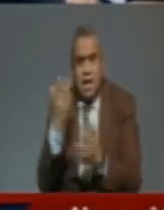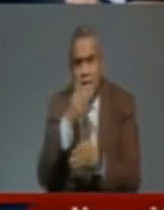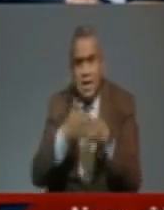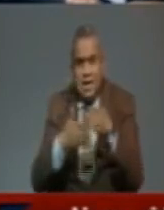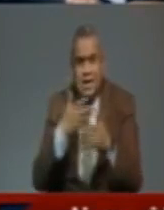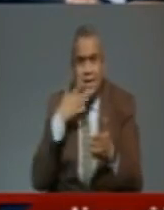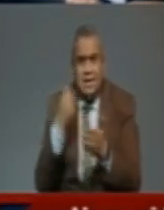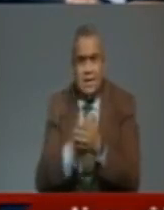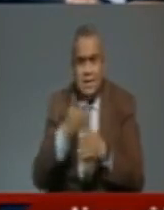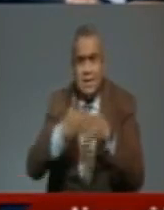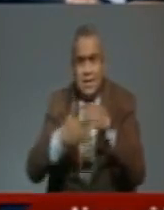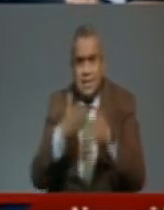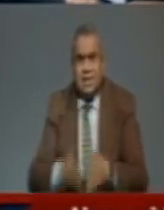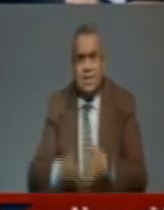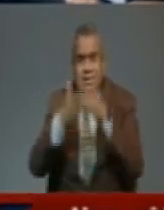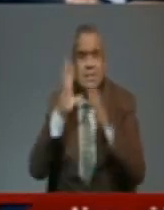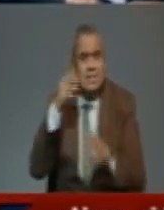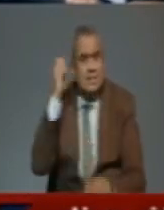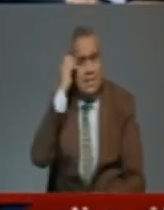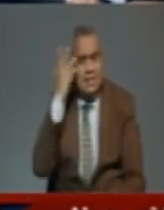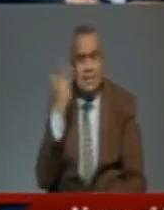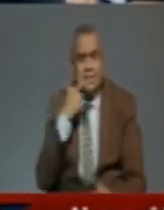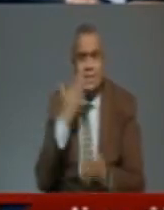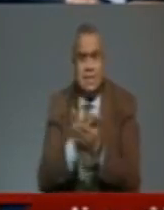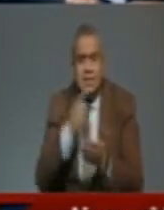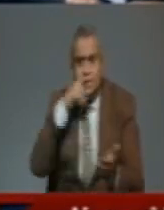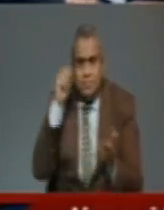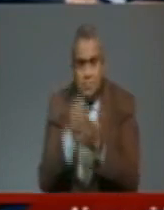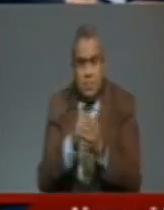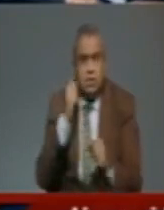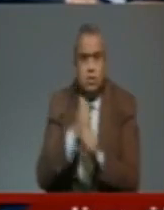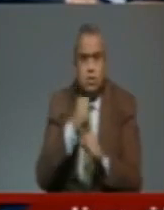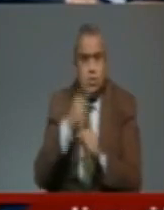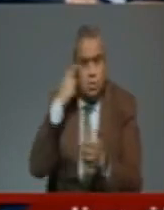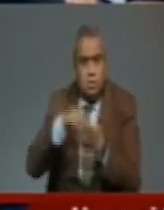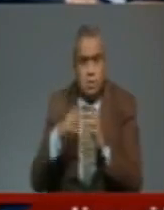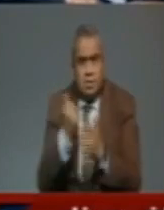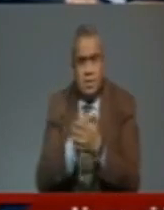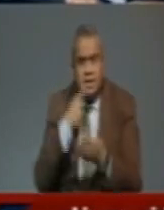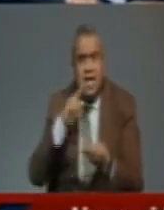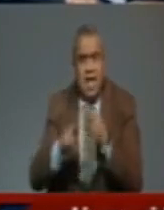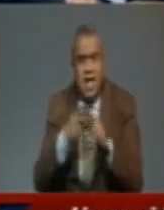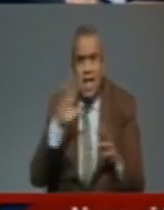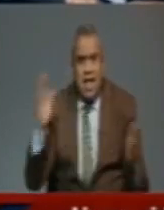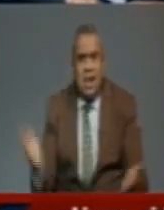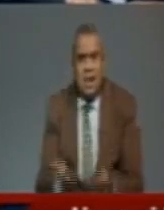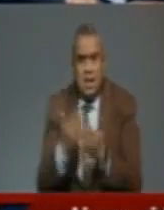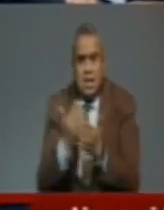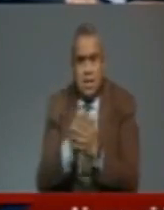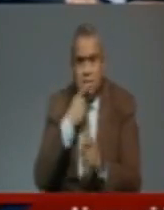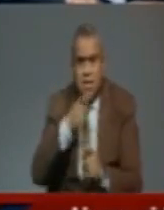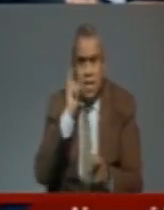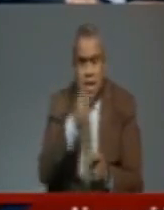البلاد بتتعامل ازاي لكل التنفيذيين يعرفوا البلاد ما بتتعملش بانك تدي توجيه للموظف اللي